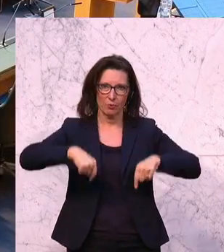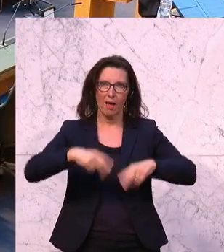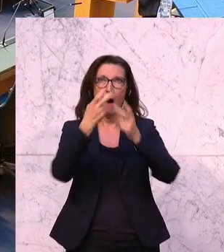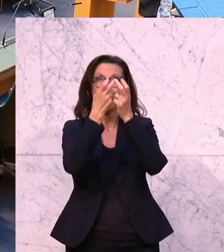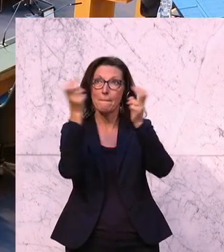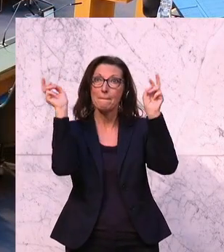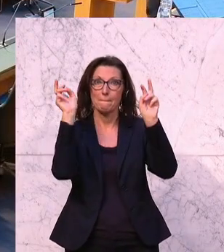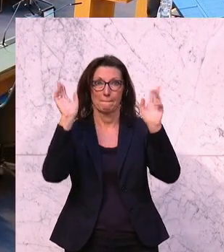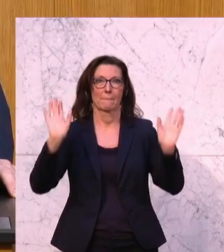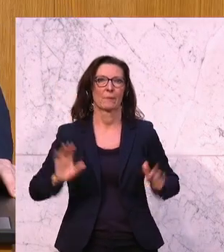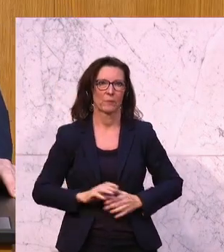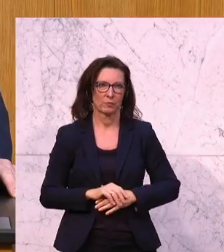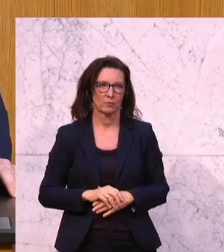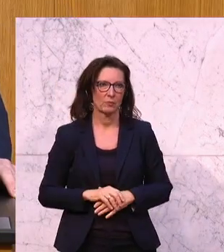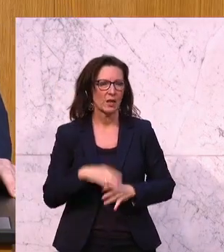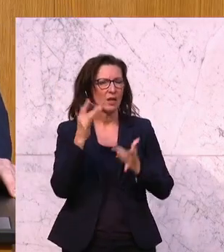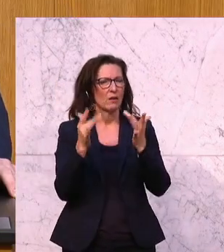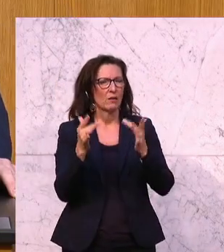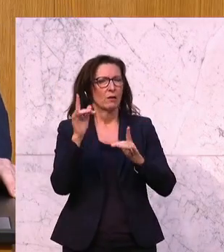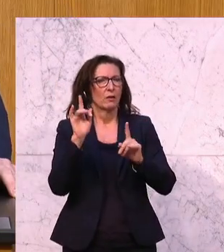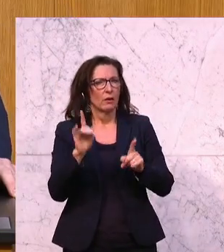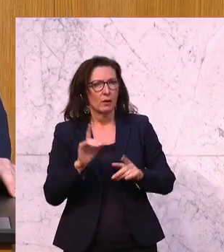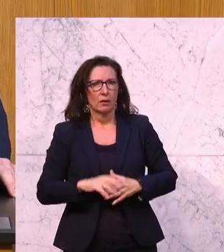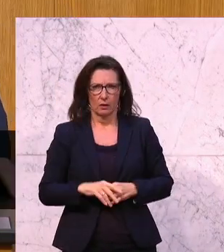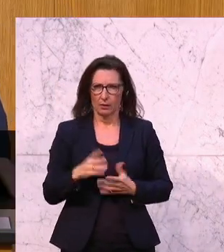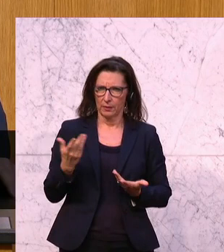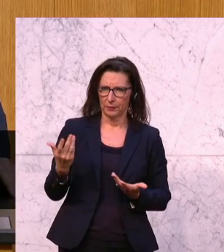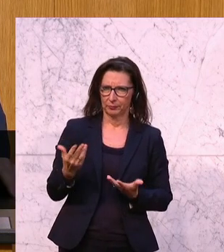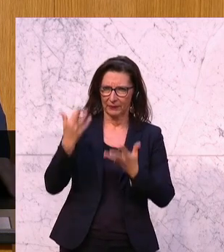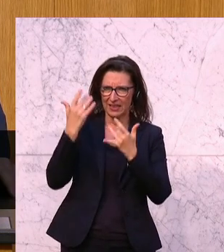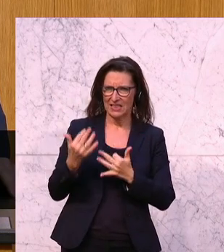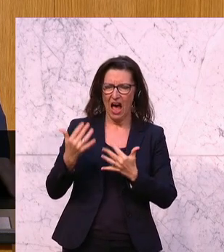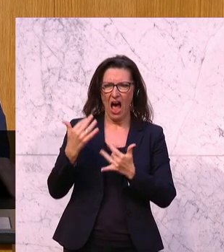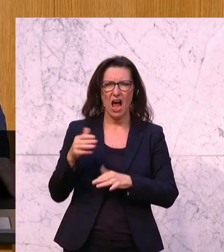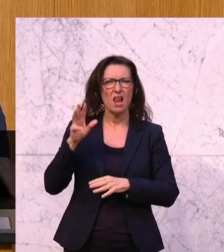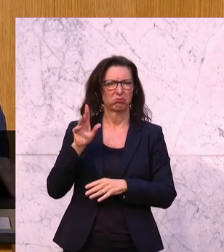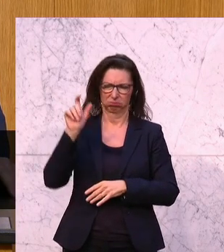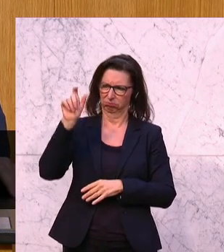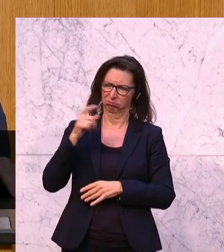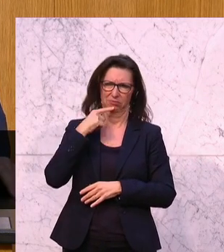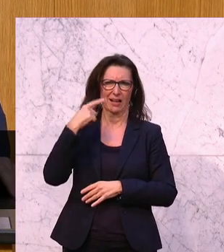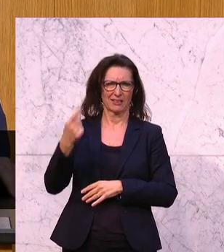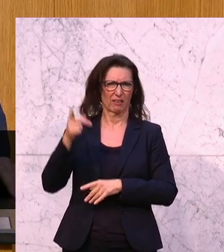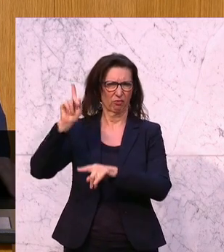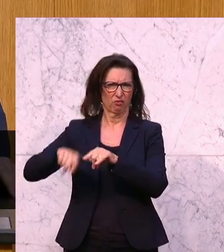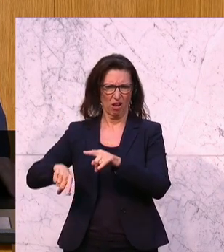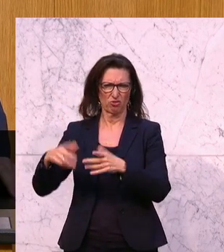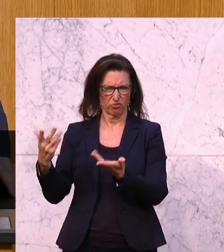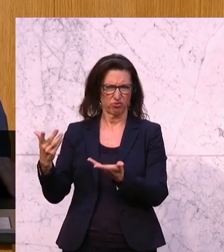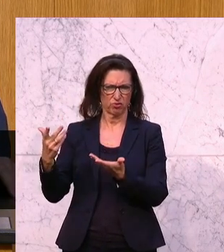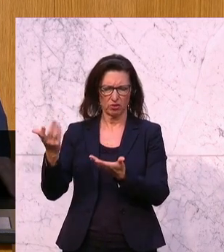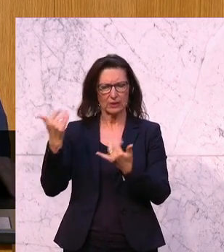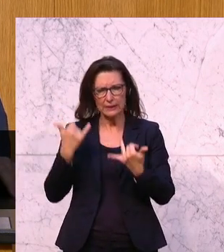auf der Galerie. Vielleicht nach den falschen Zahlen vom Kollegen Wurm, dass man vielleicht auch die richtigen Zahlen heute im Plenum